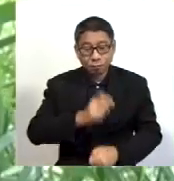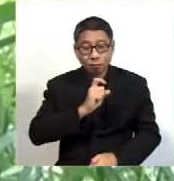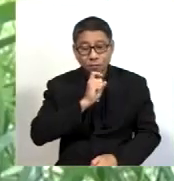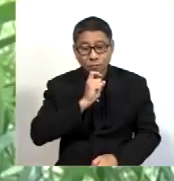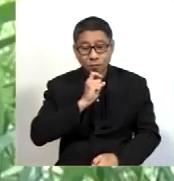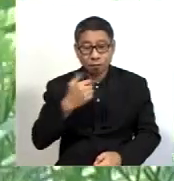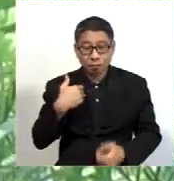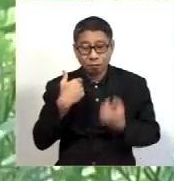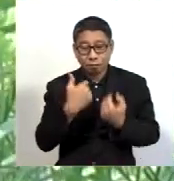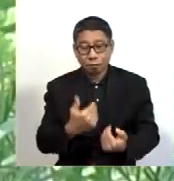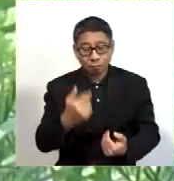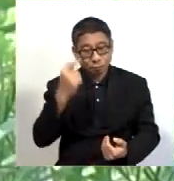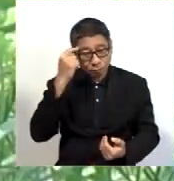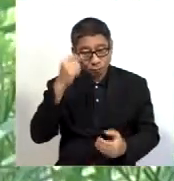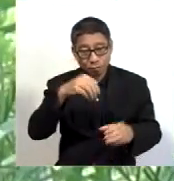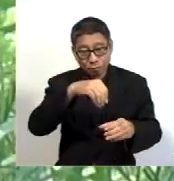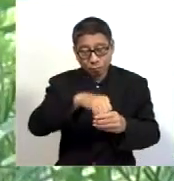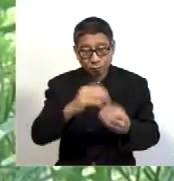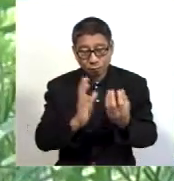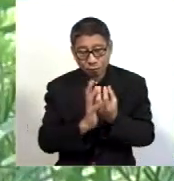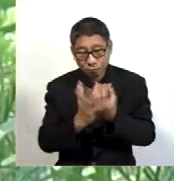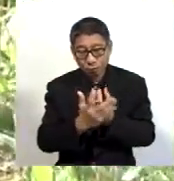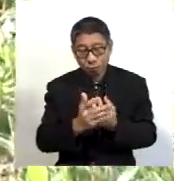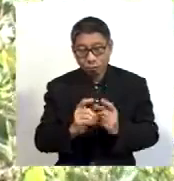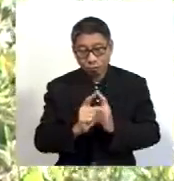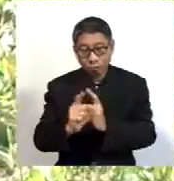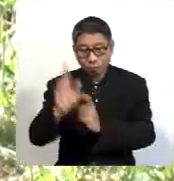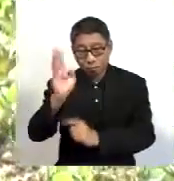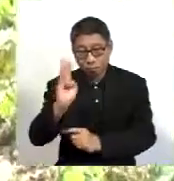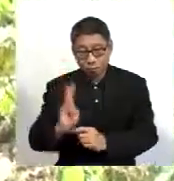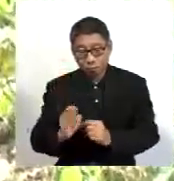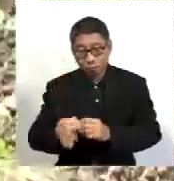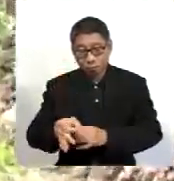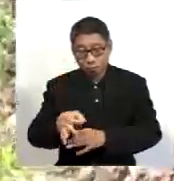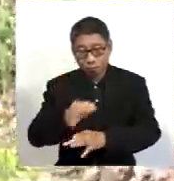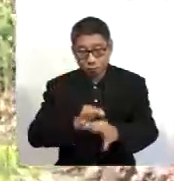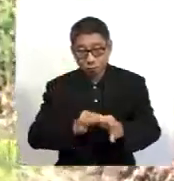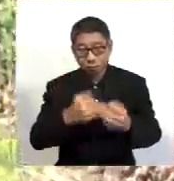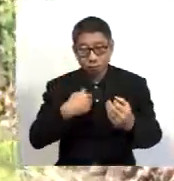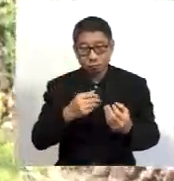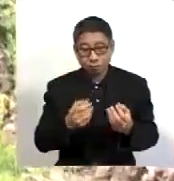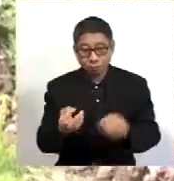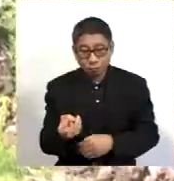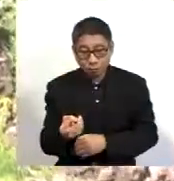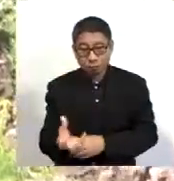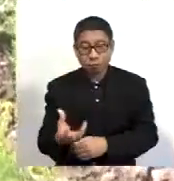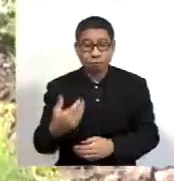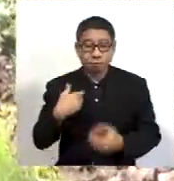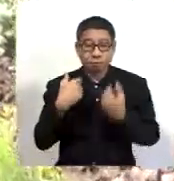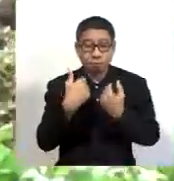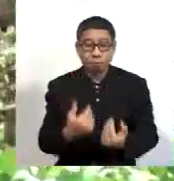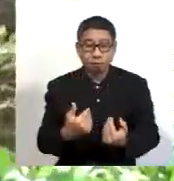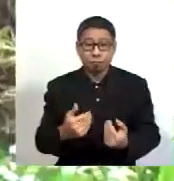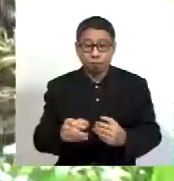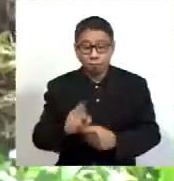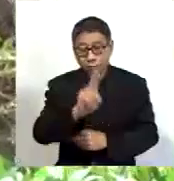ไม่ประมาทและยังคงปลูกผักระยะสั้นตามฤดูกาลในการทดแทนการทำนาปรังเพื่อรักษาปริมาณน้ำเอาไว้ให้